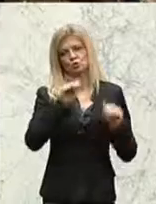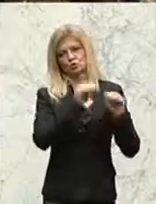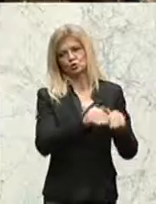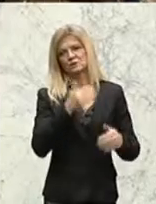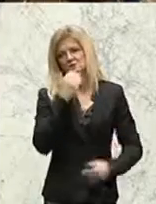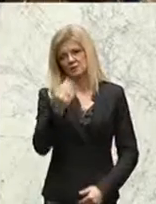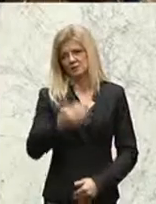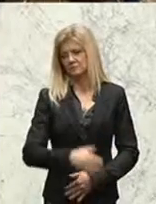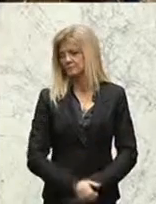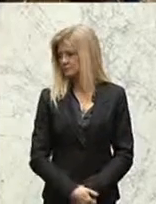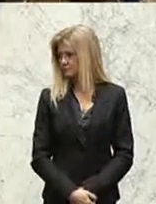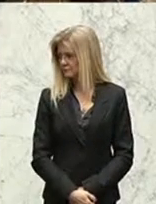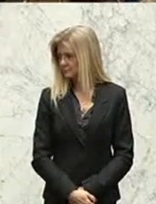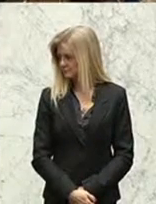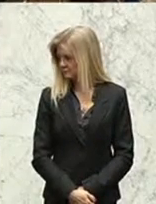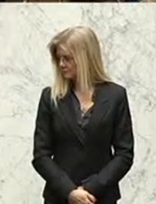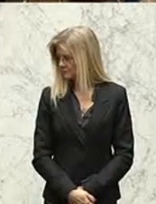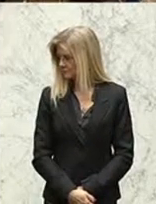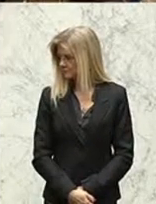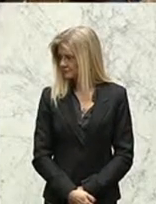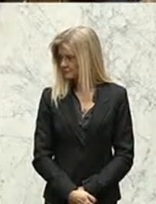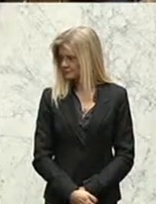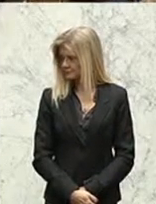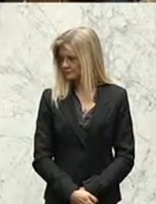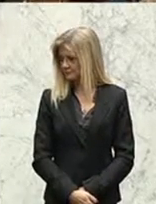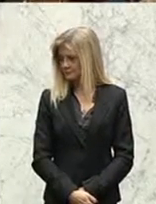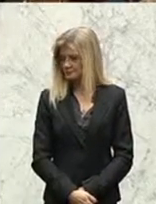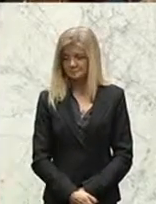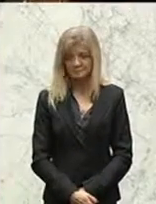gehe es darum, Jugendbanden zu entkriminalisieren,